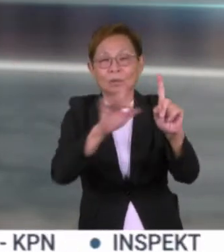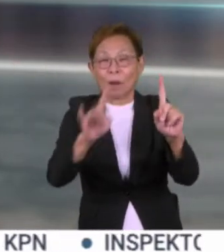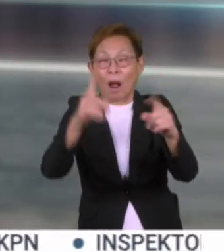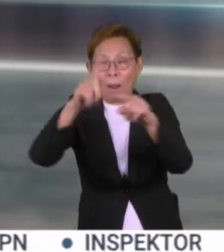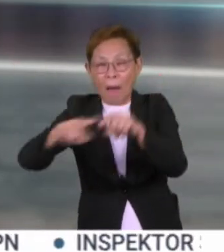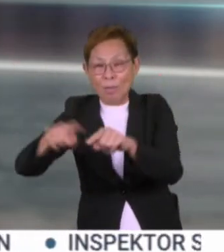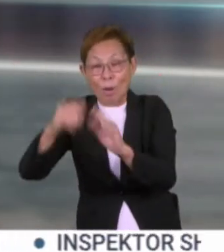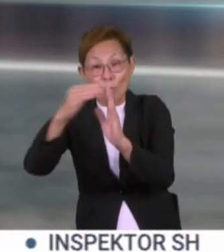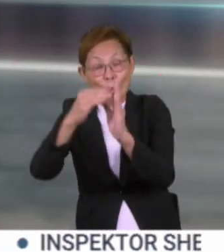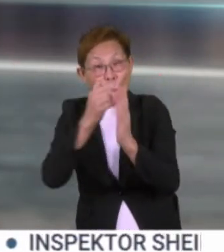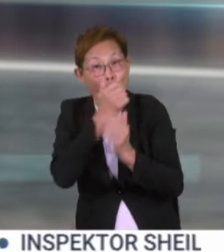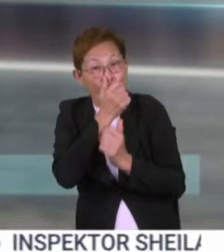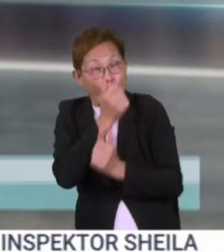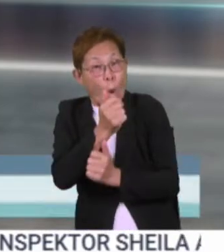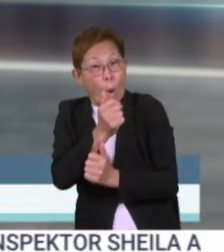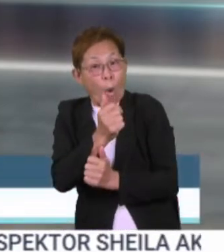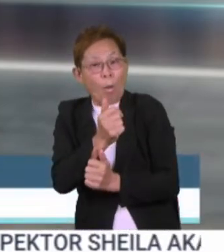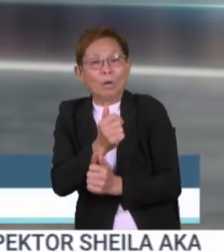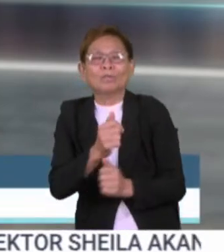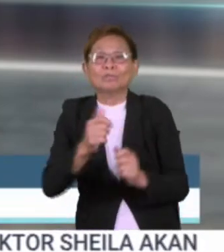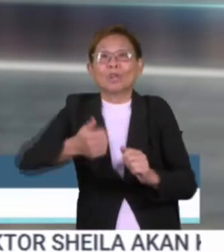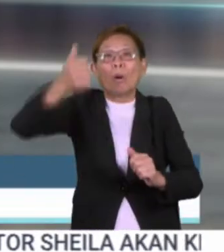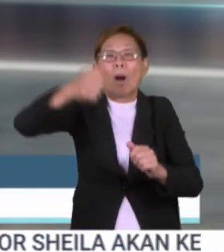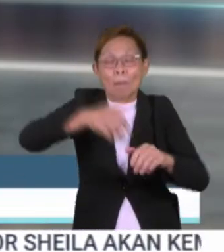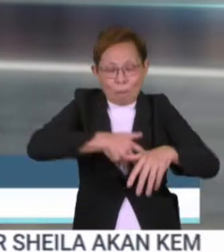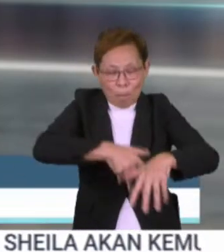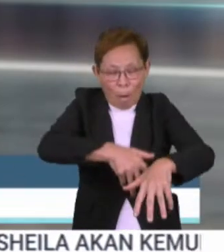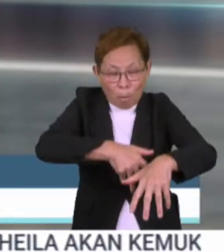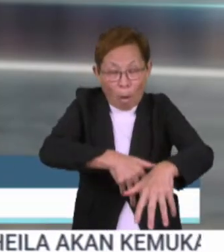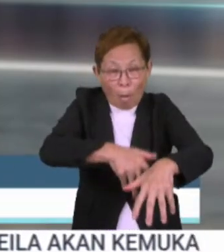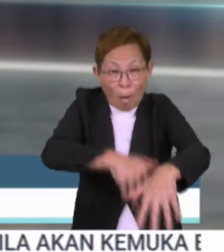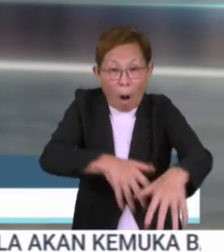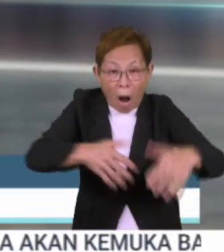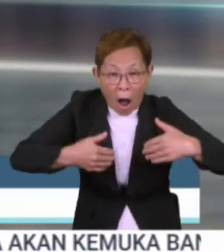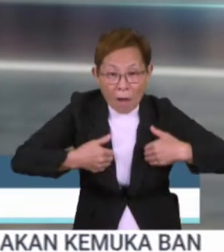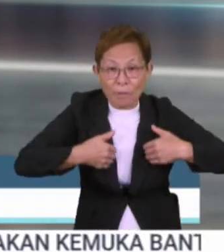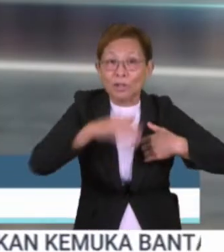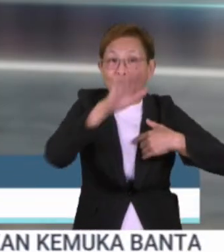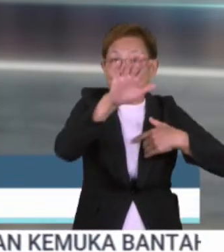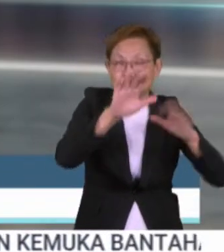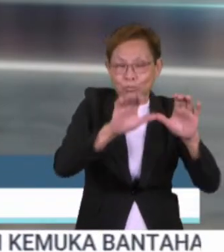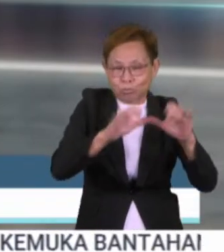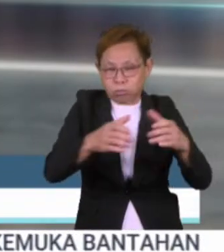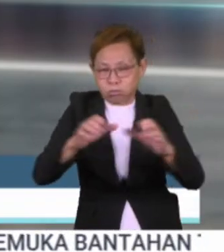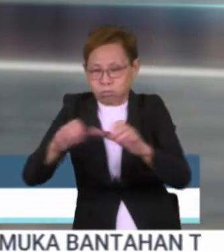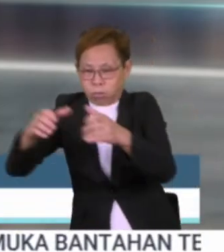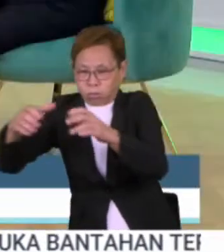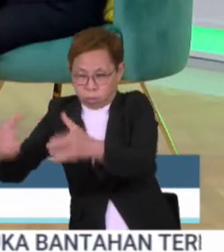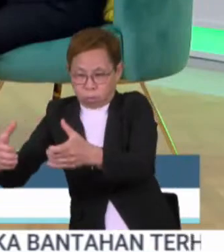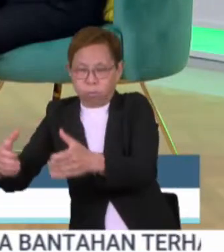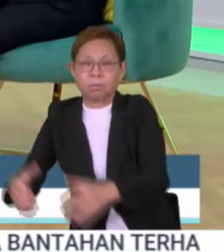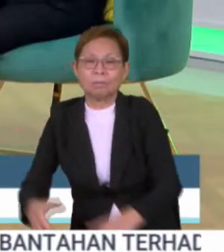berbagai acara menarik menanti terutama perbarisan dan Parakan yang terdiri daripada 10 cluster